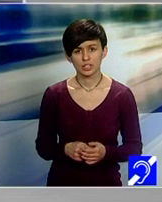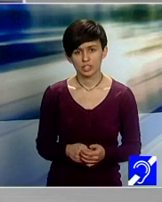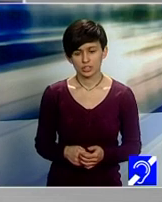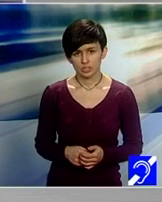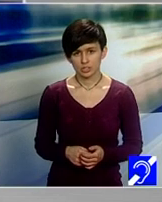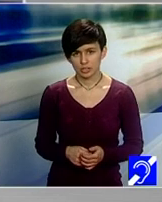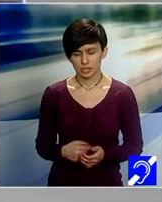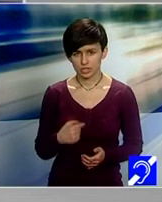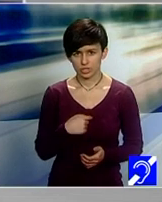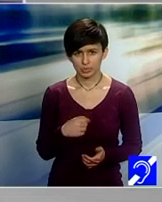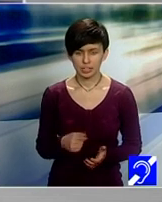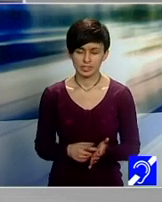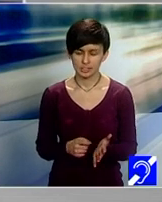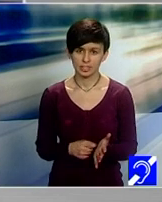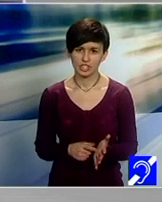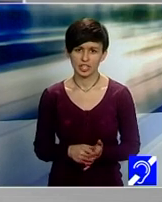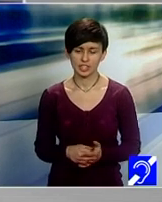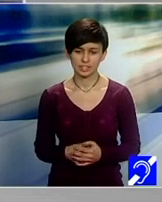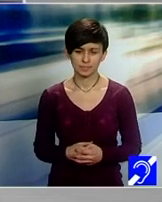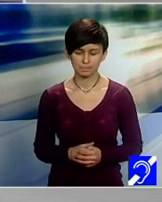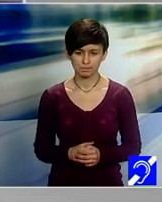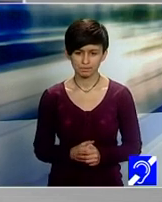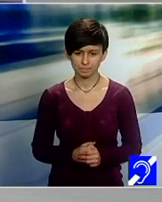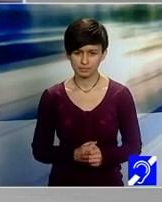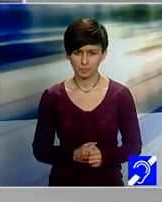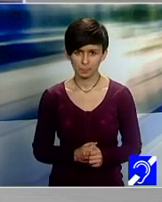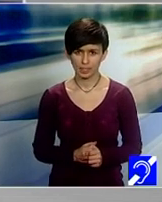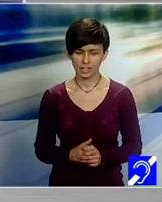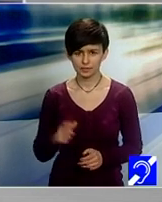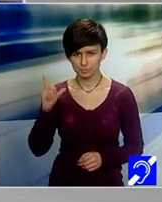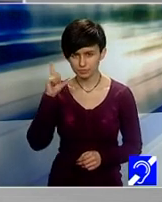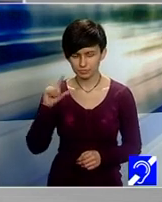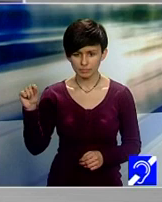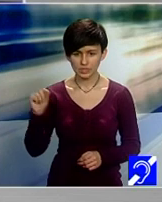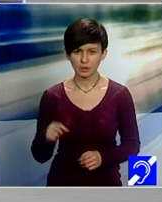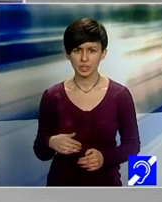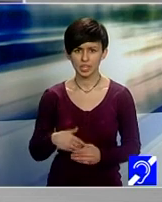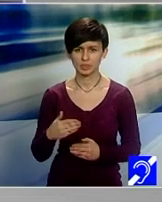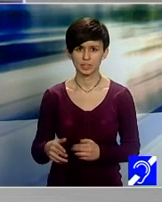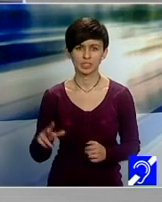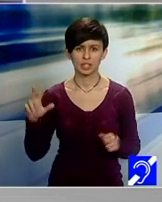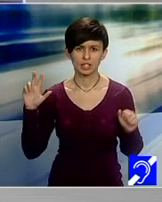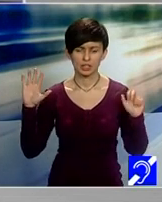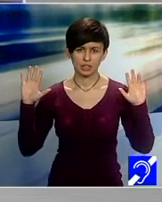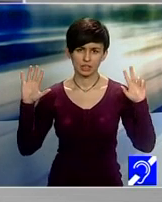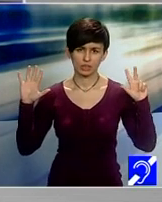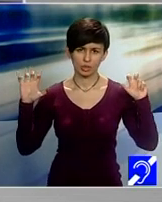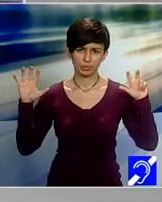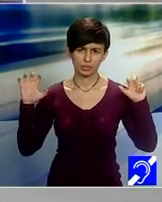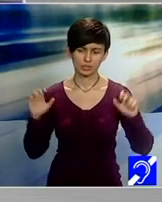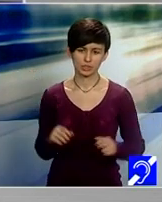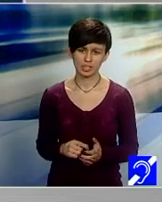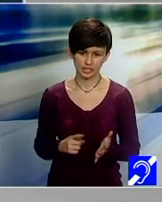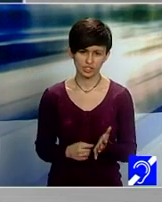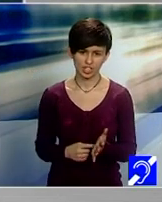online. Au plecat către doritori peste 800 de comenzi până acum. Ați început